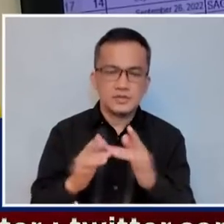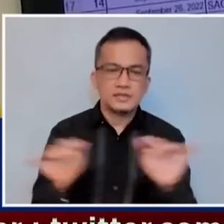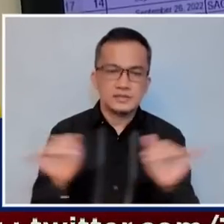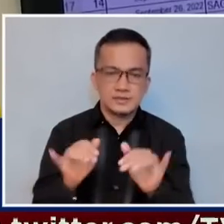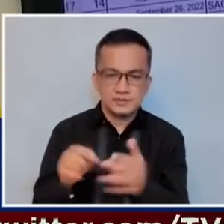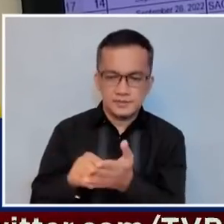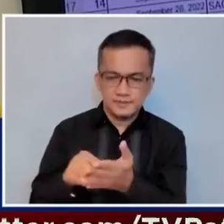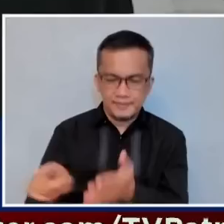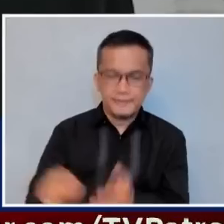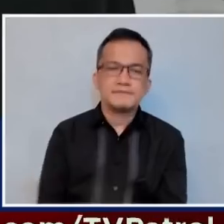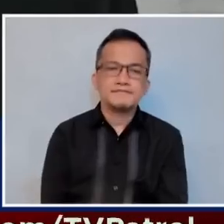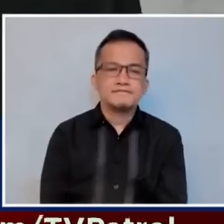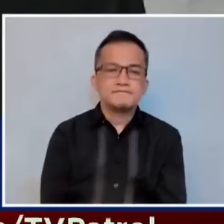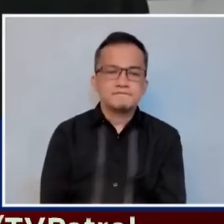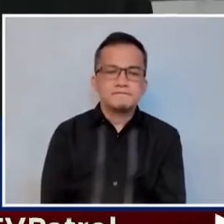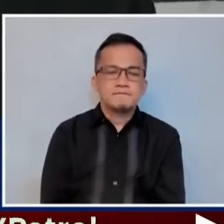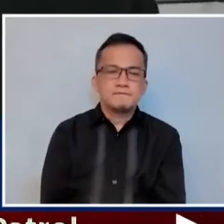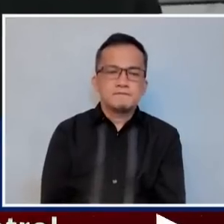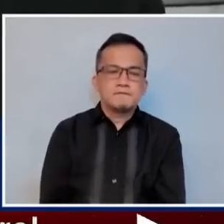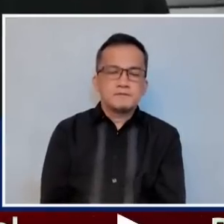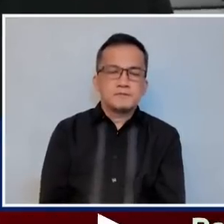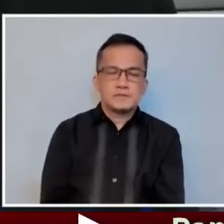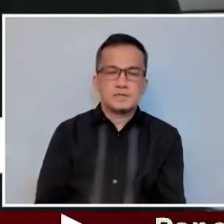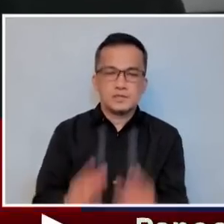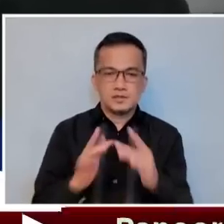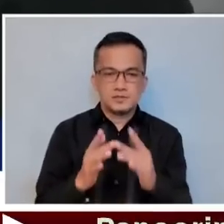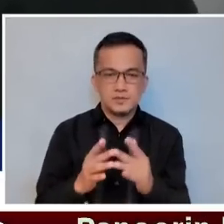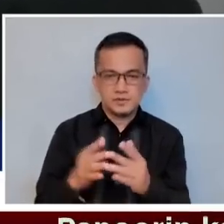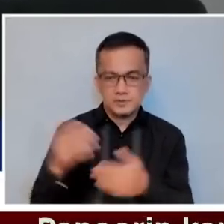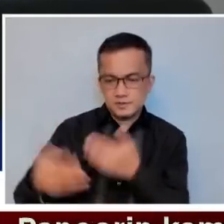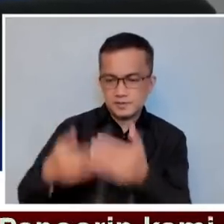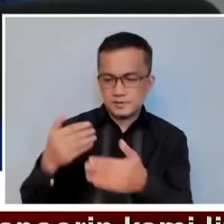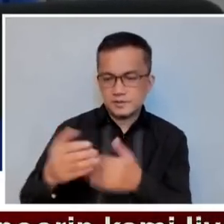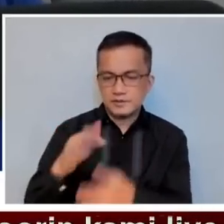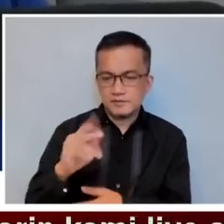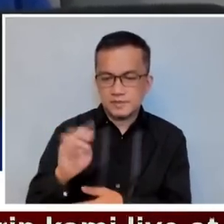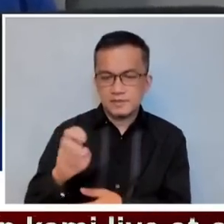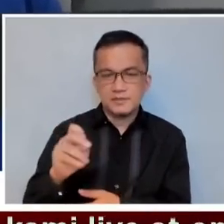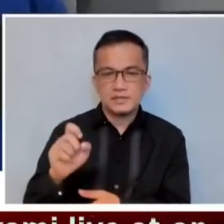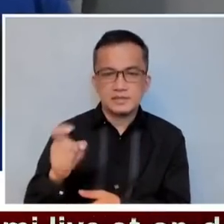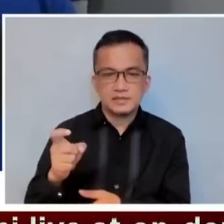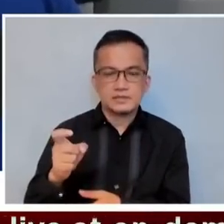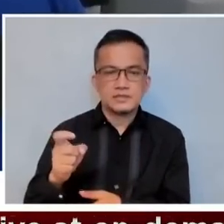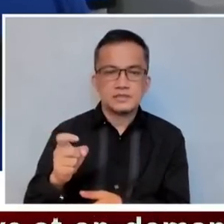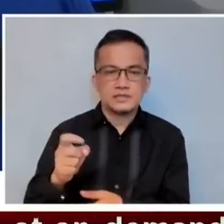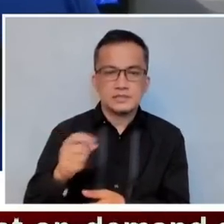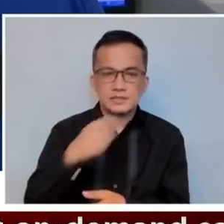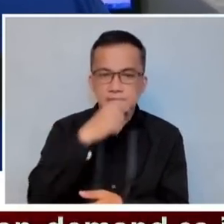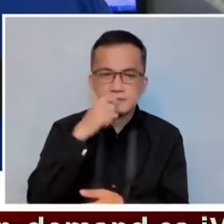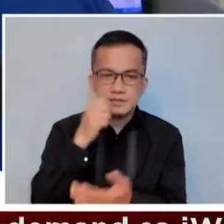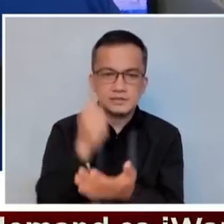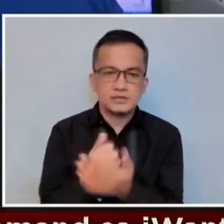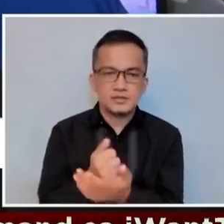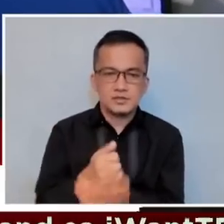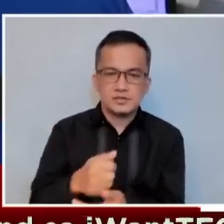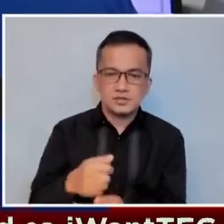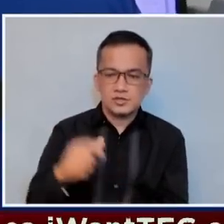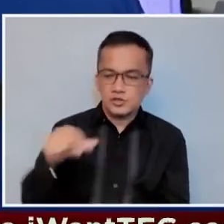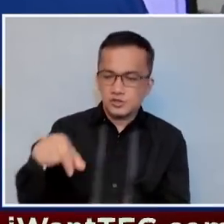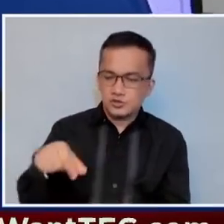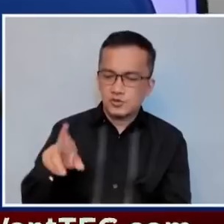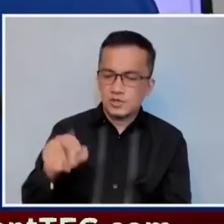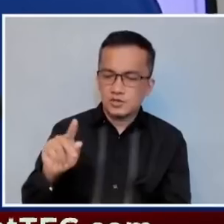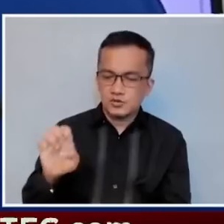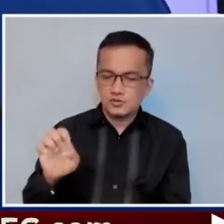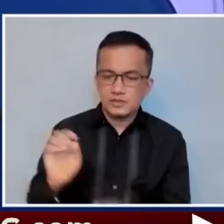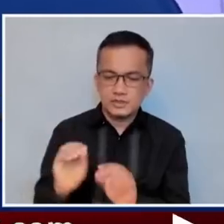pagbayad ng taripa. Kapag sa online ipidroseso ang fare matrix, imbis na dry seal, ay QR code ang